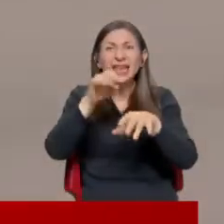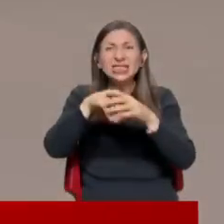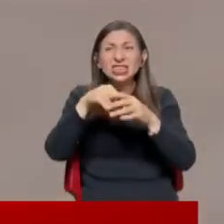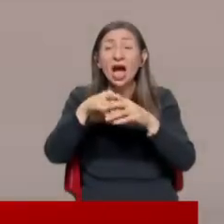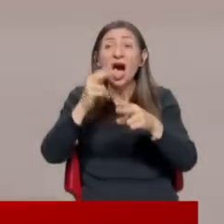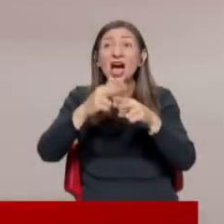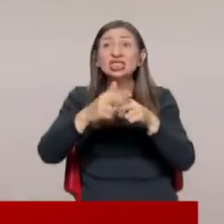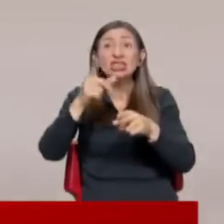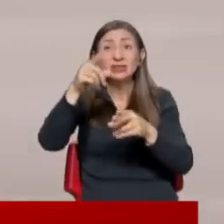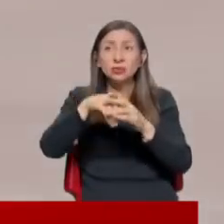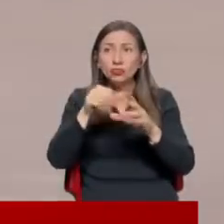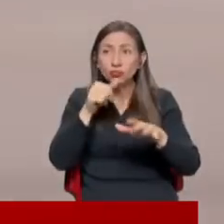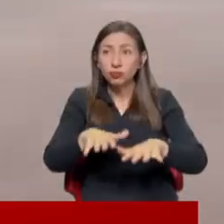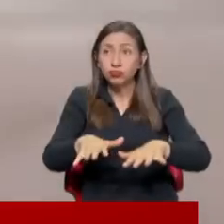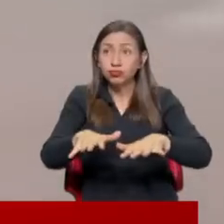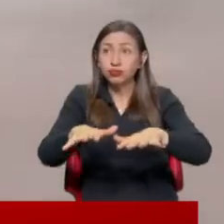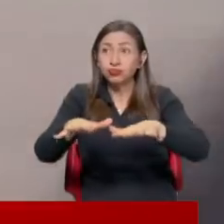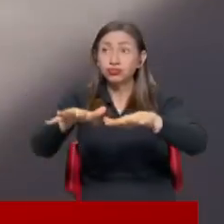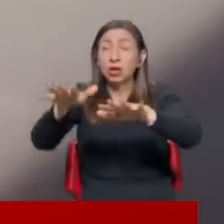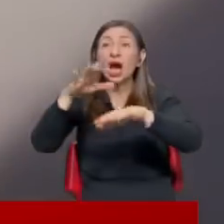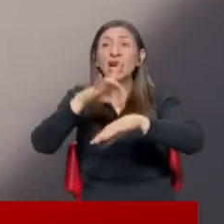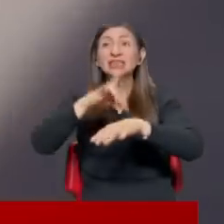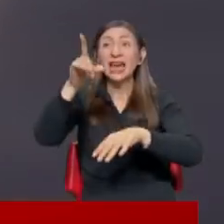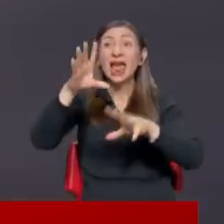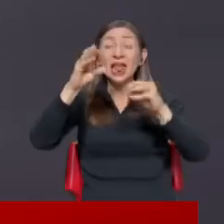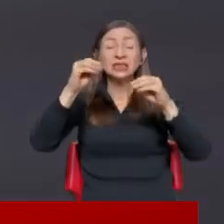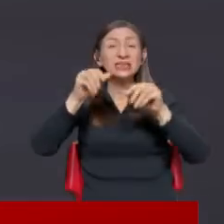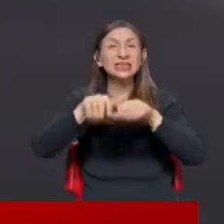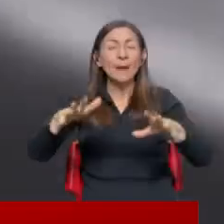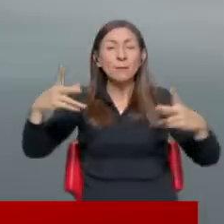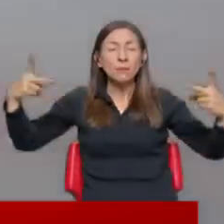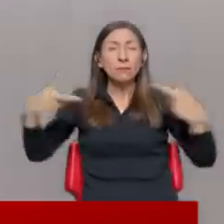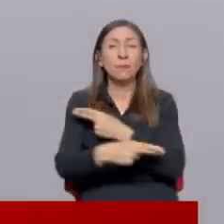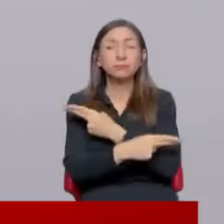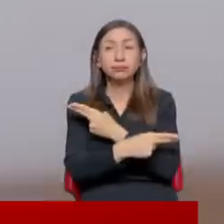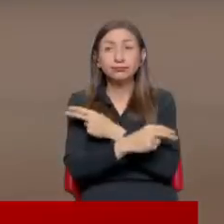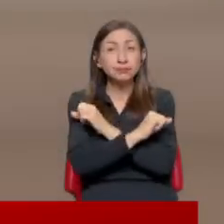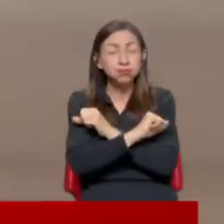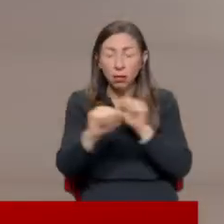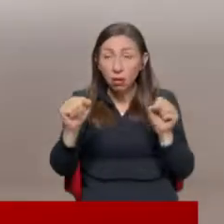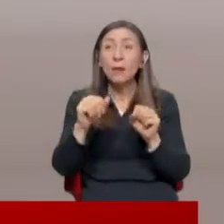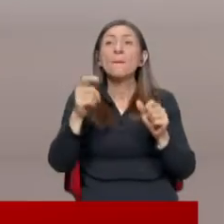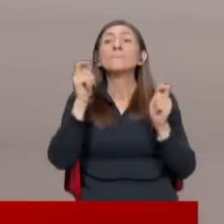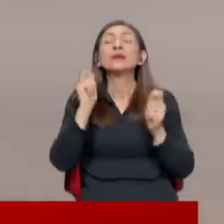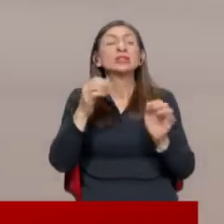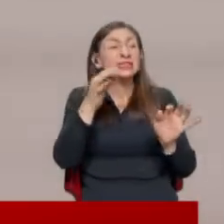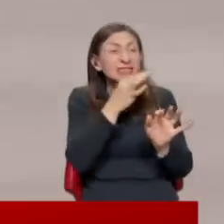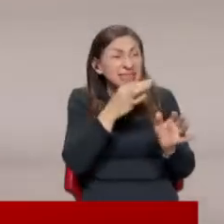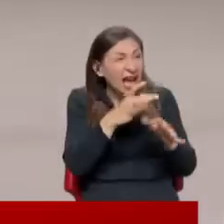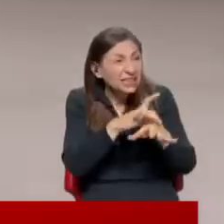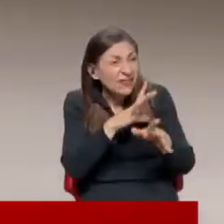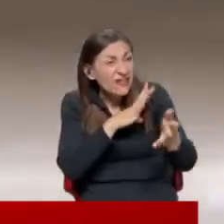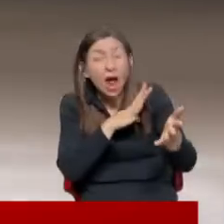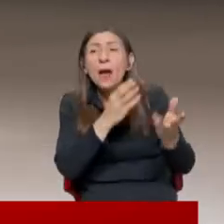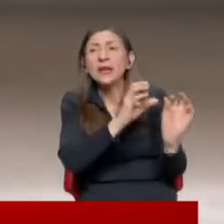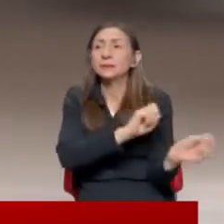içinde acil servis koridorlarına ilerledi. Hastanenin elektrik sistemi de yağıştan hasar görünce durumu kritik olan